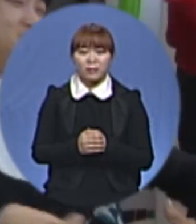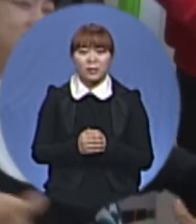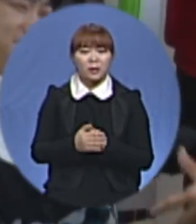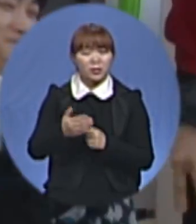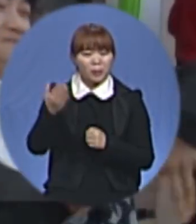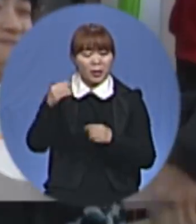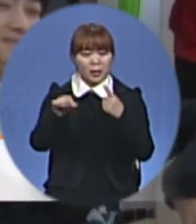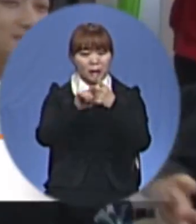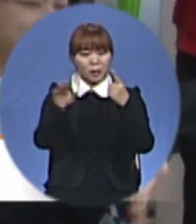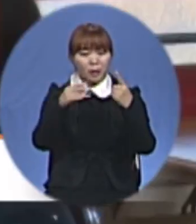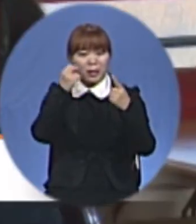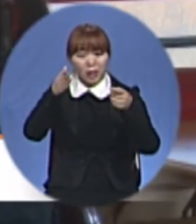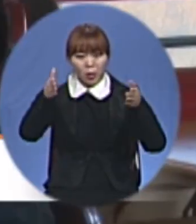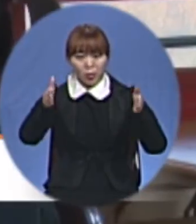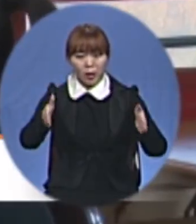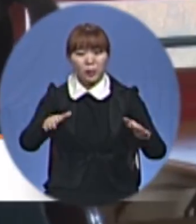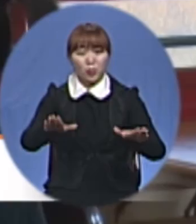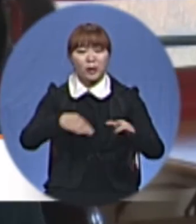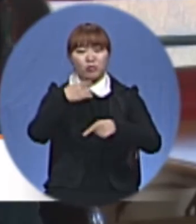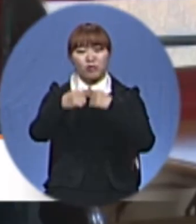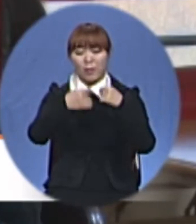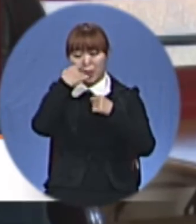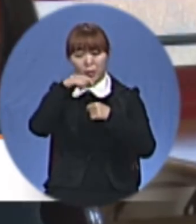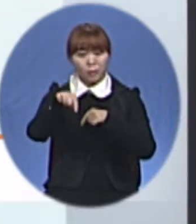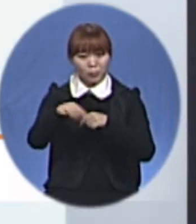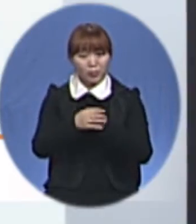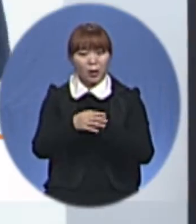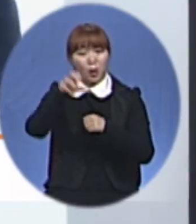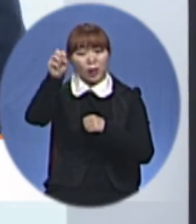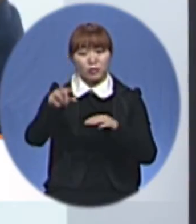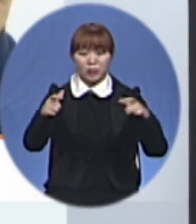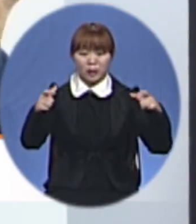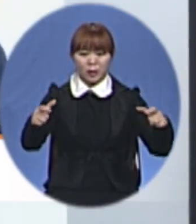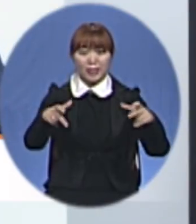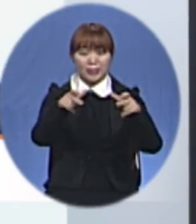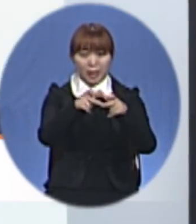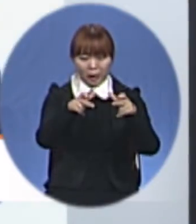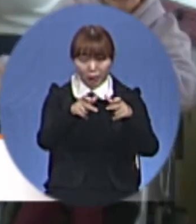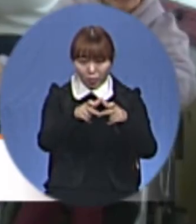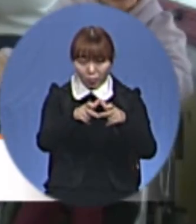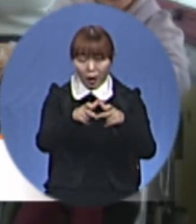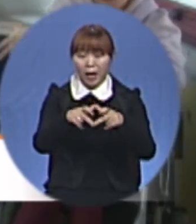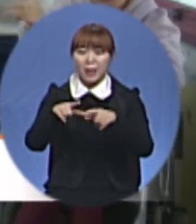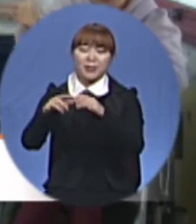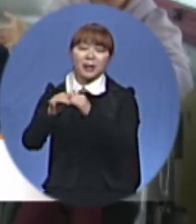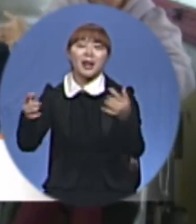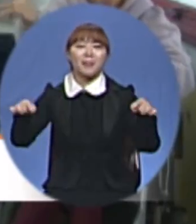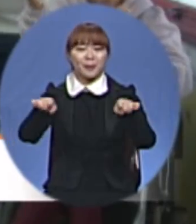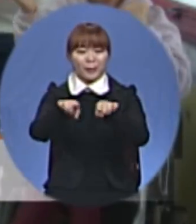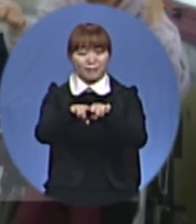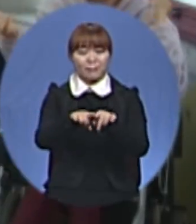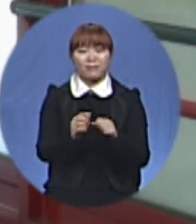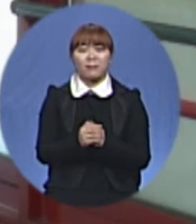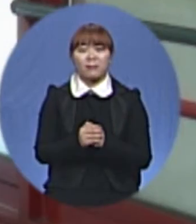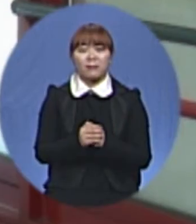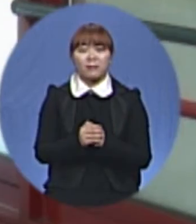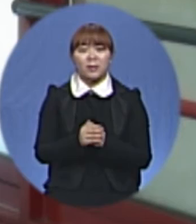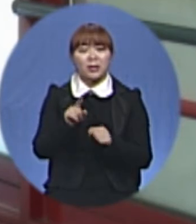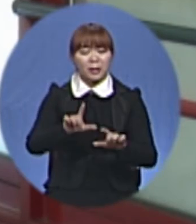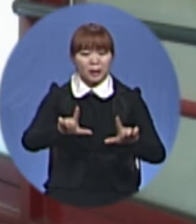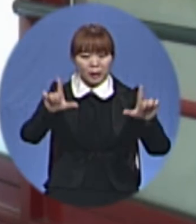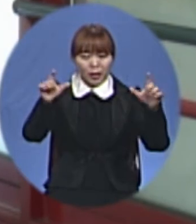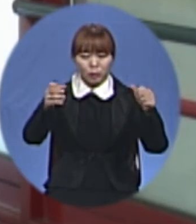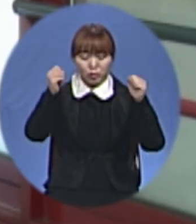지난 1월부터 2개월간 진행된 이번 수화교실에서는 광주 지역의 장애인과 비장애인이 함께하는 수업으로 진행됐습니다.